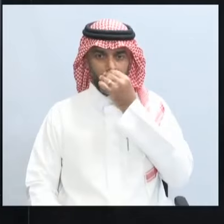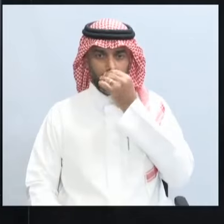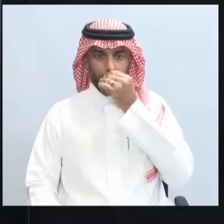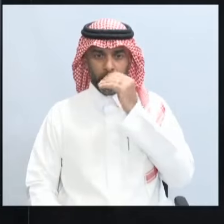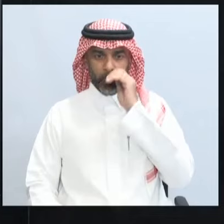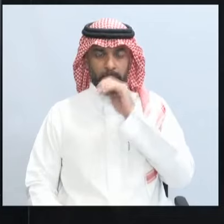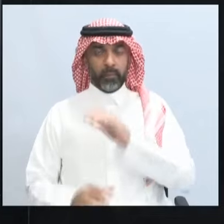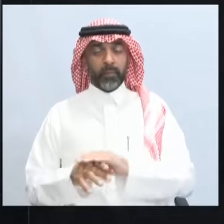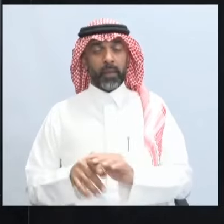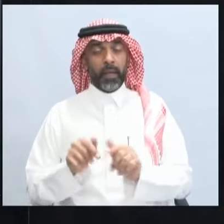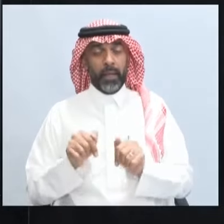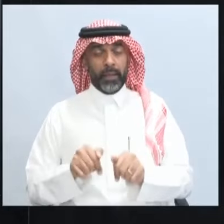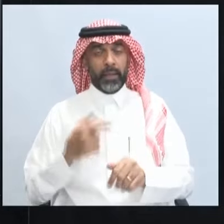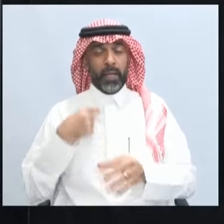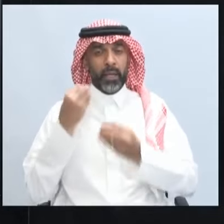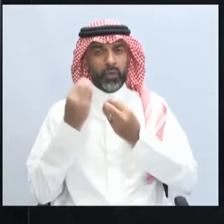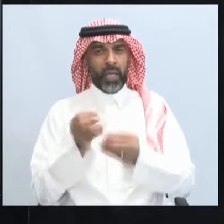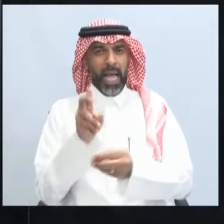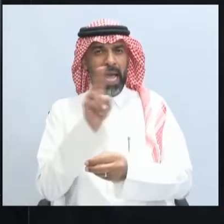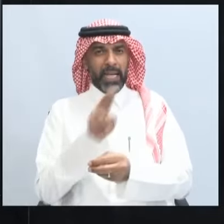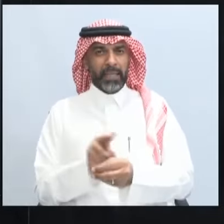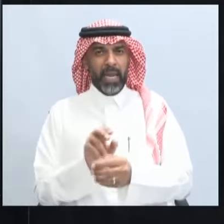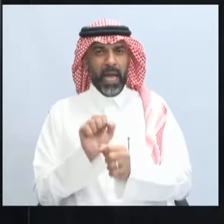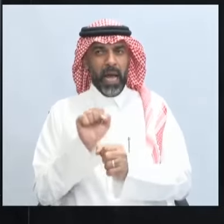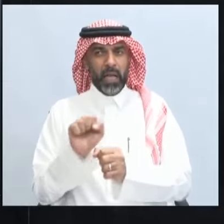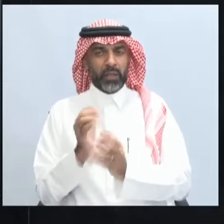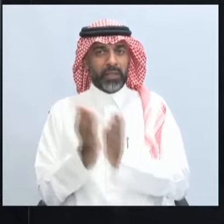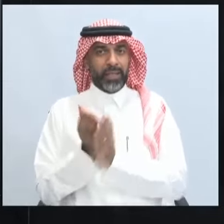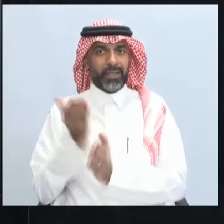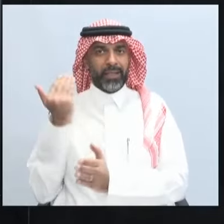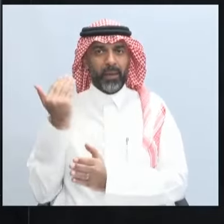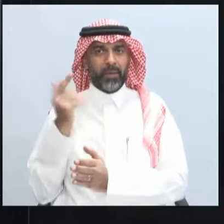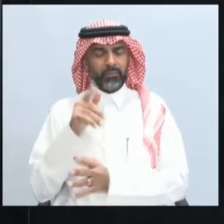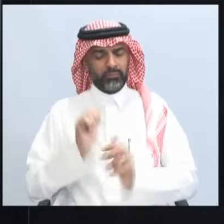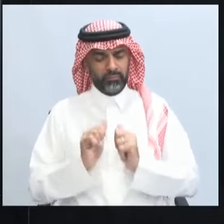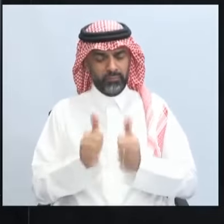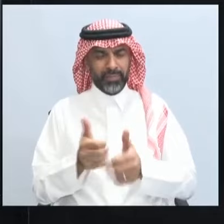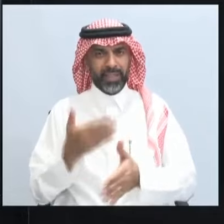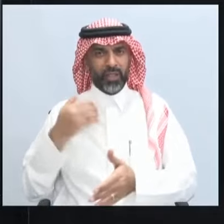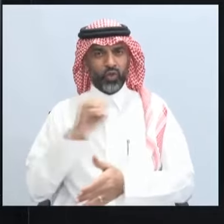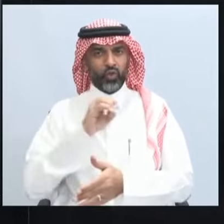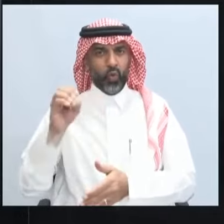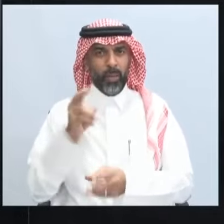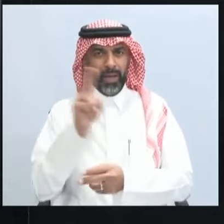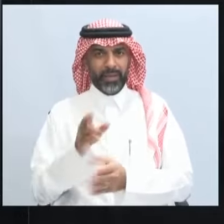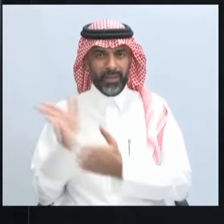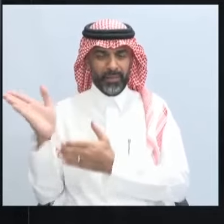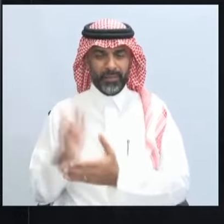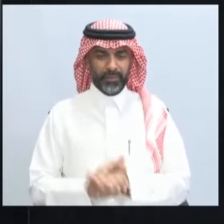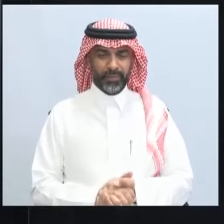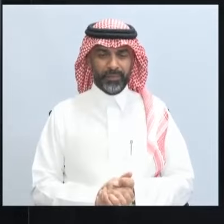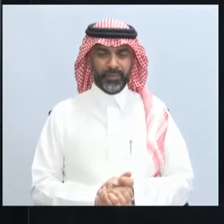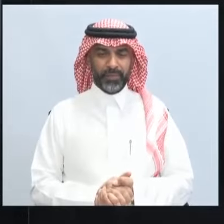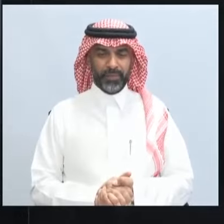السابق نريد منكم الان الاستعداد والتهيؤ الى ان تجيبوا على الاسئله التي ستظهر امامكم السؤال